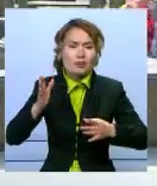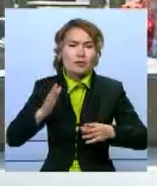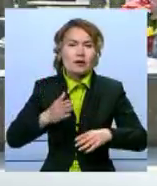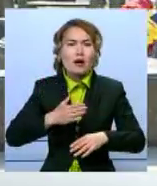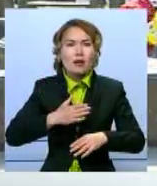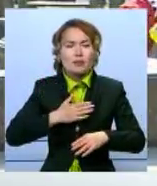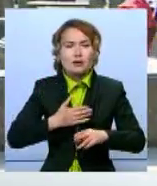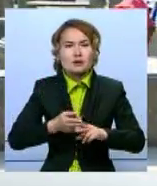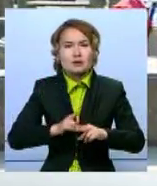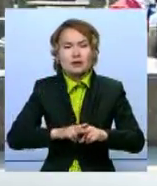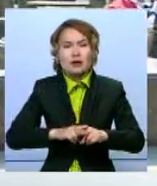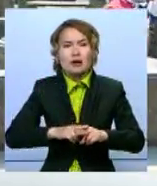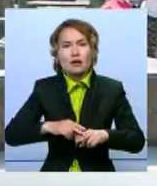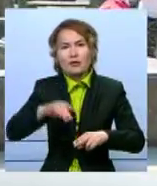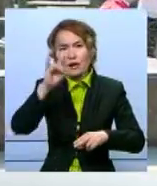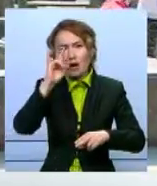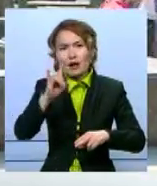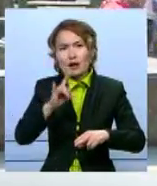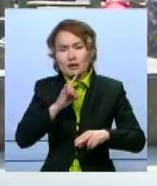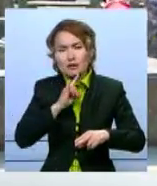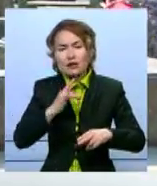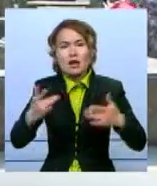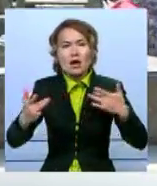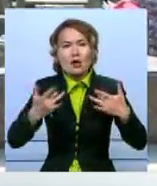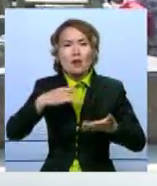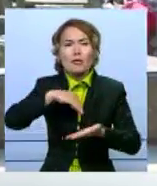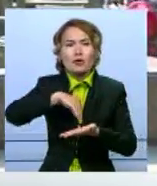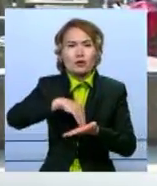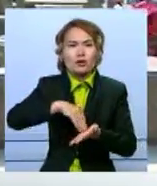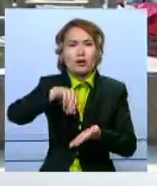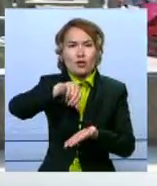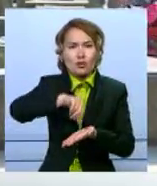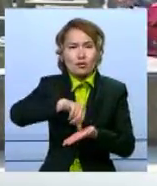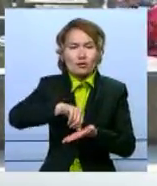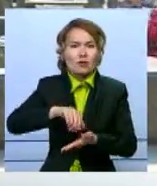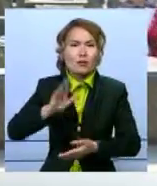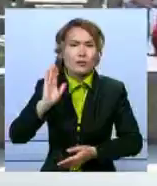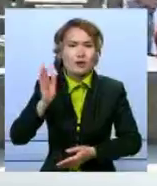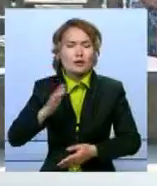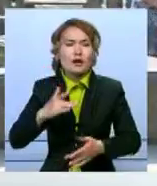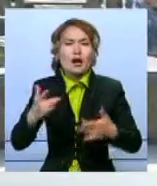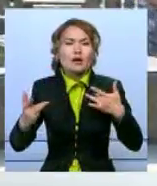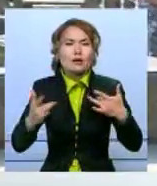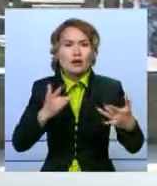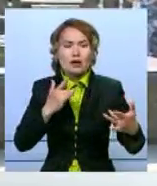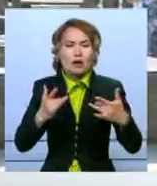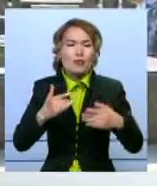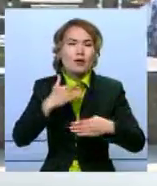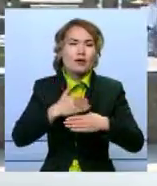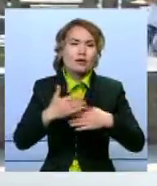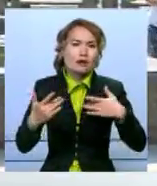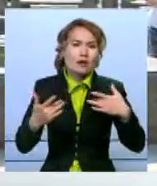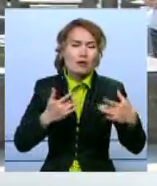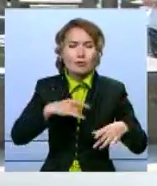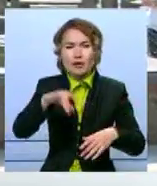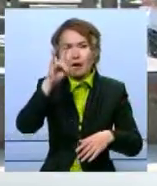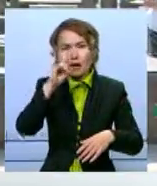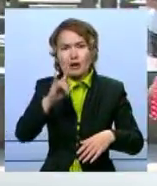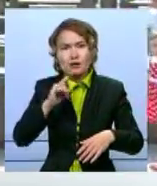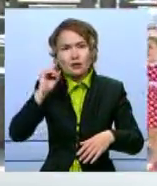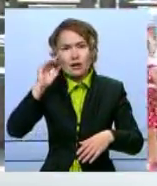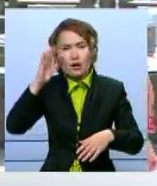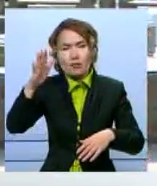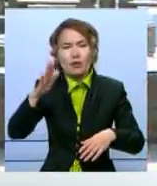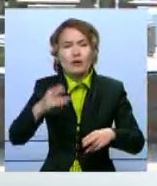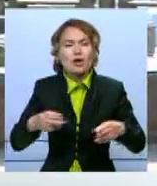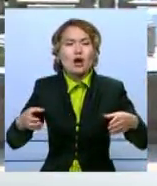танымал балет әртісі Досжан Табылды мен Жандос Әубәкіров сияқты өнерпаздар бар. Театрландырылған қойылымдарда сондай ақ Қазақстанға белгілі